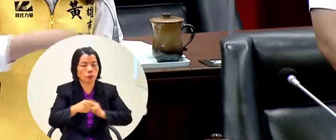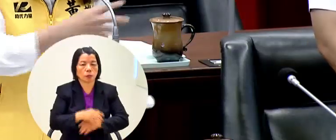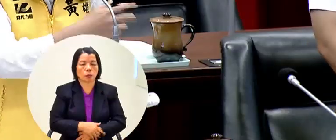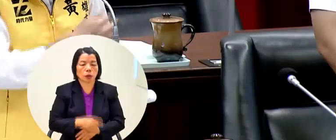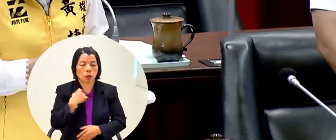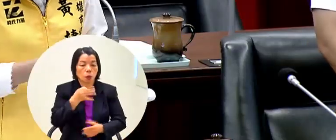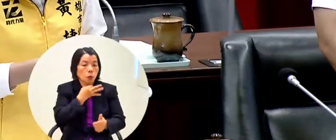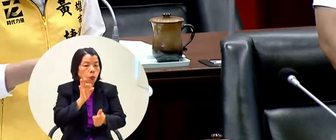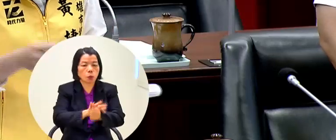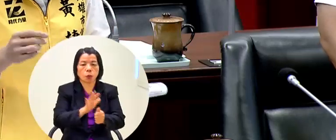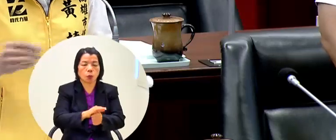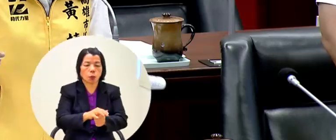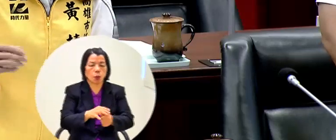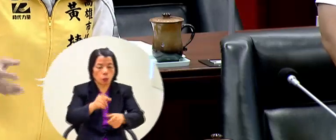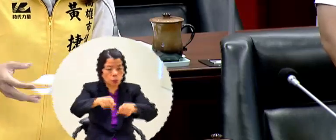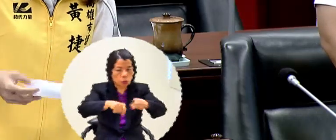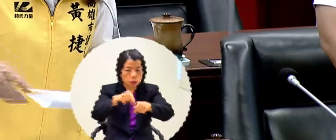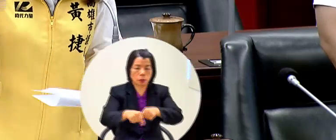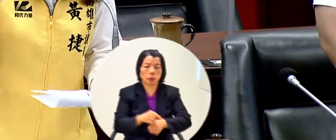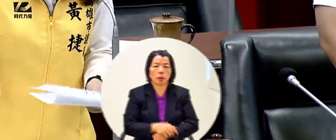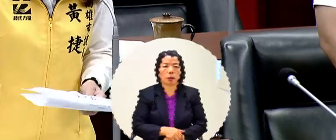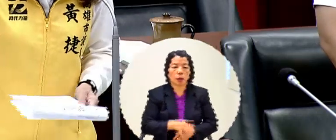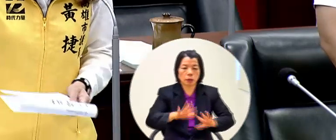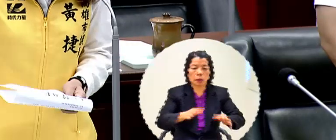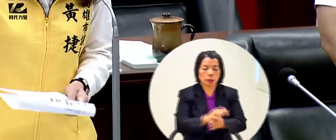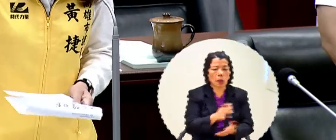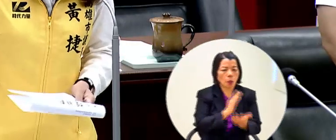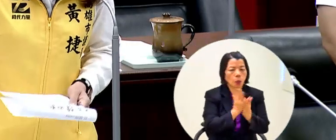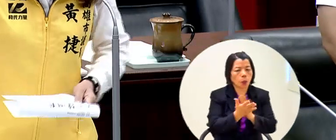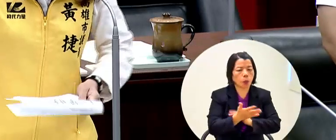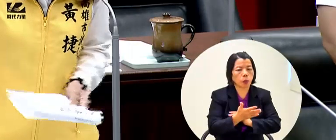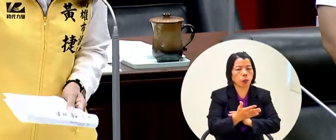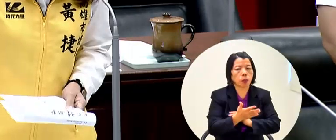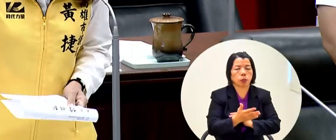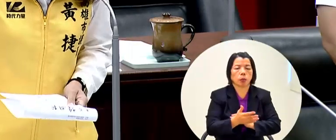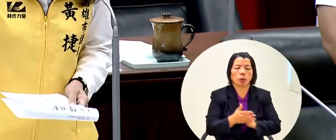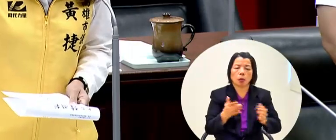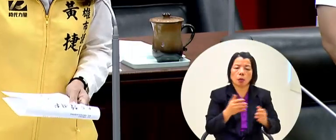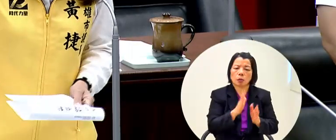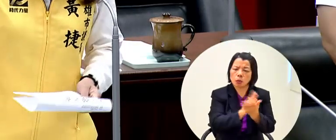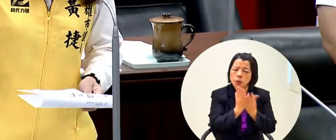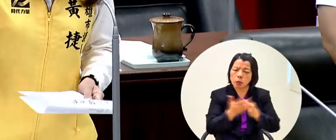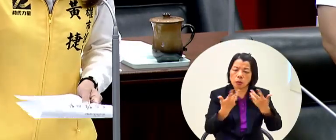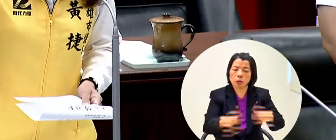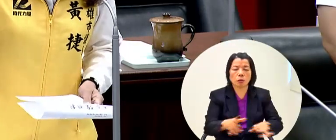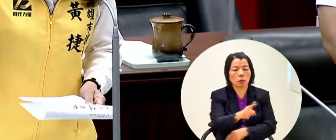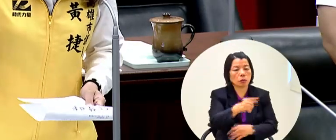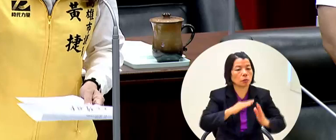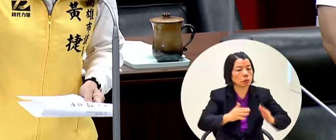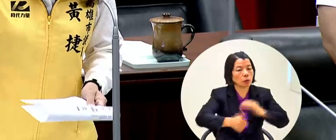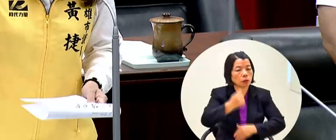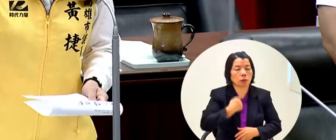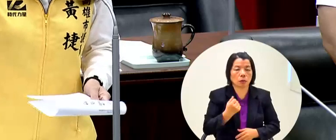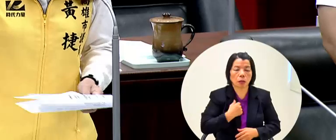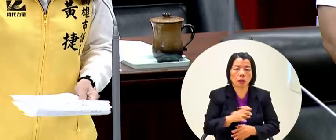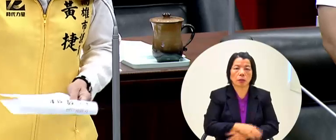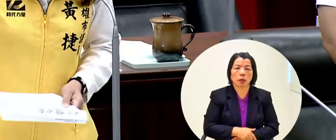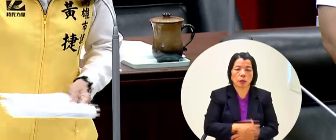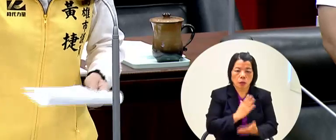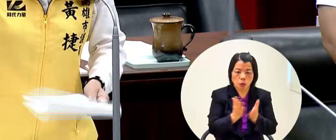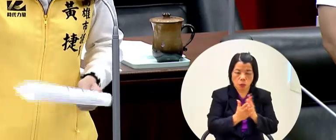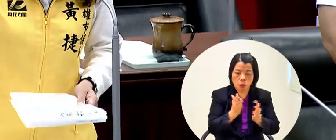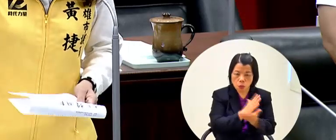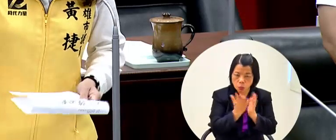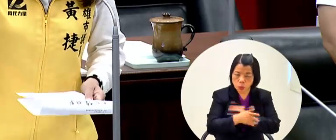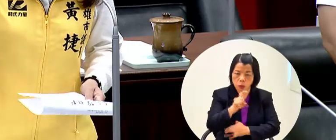困专线，刚刚其实于凯有提到，现在有800种，不知道市长知不知道总共有几种？算了一下，至少有17种